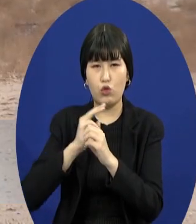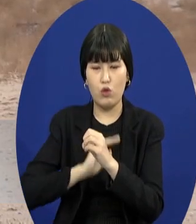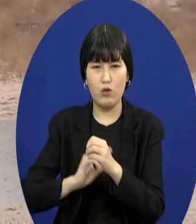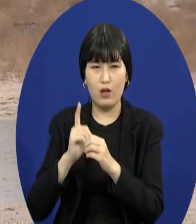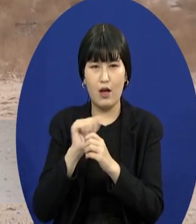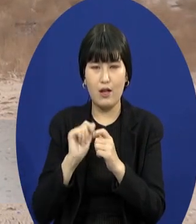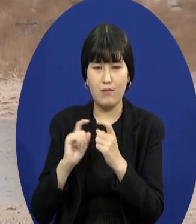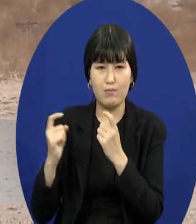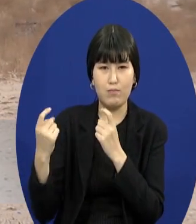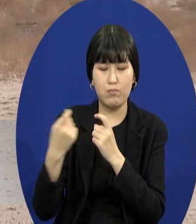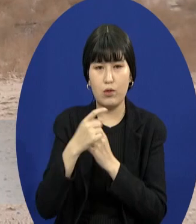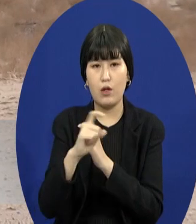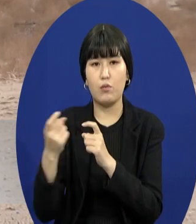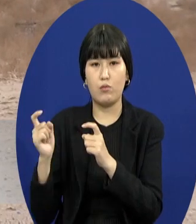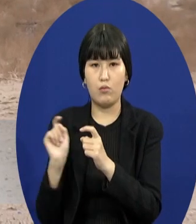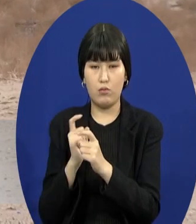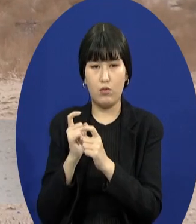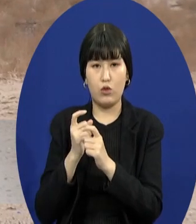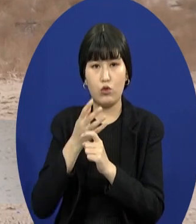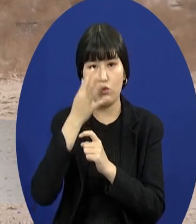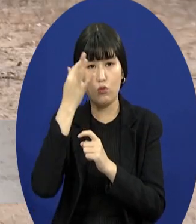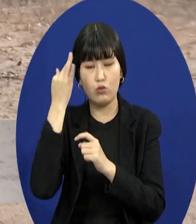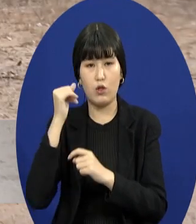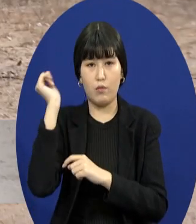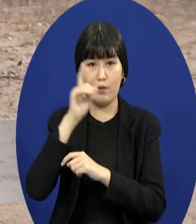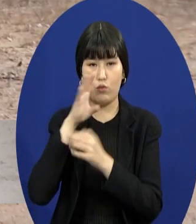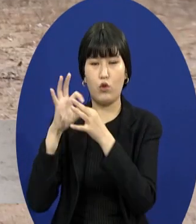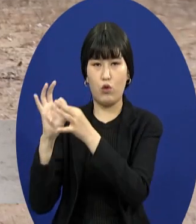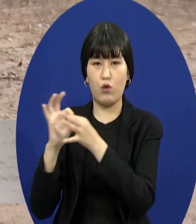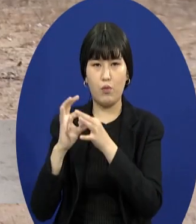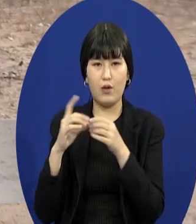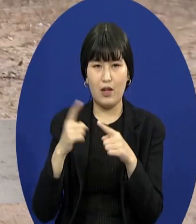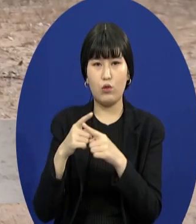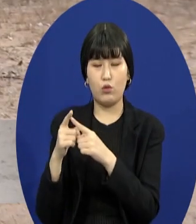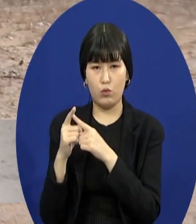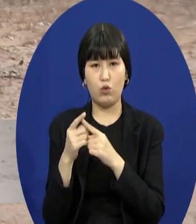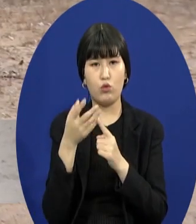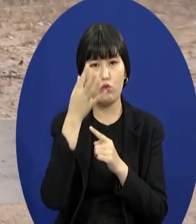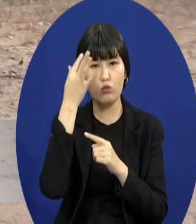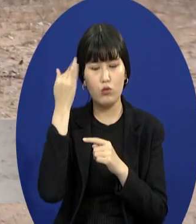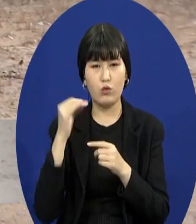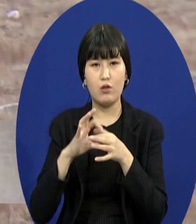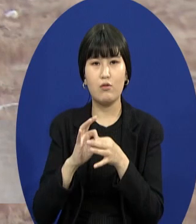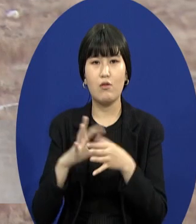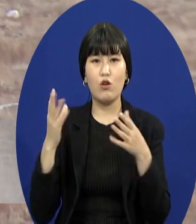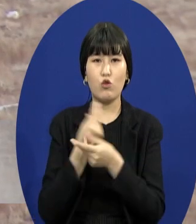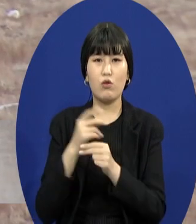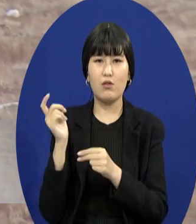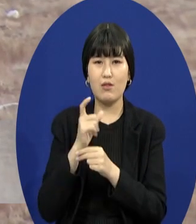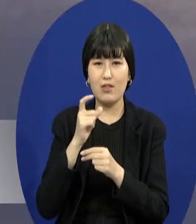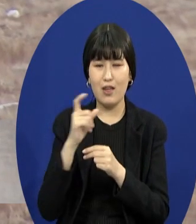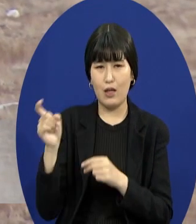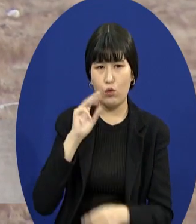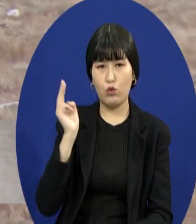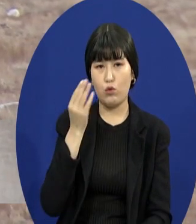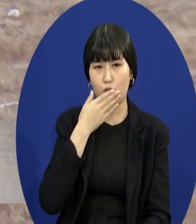шалтгаалan тэд хилийн хязгаарлалтаа ийхүү чангатгажээ. Ирээн замын үеийн нөхцөл байдал хизээ хэвийн төвшөнд орхон тодорхойгүй байгаа ч ихний ээлжинд